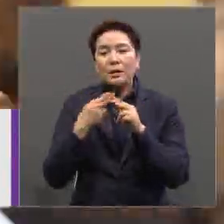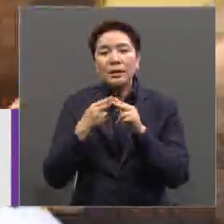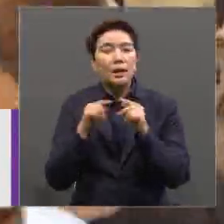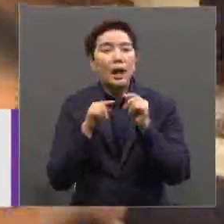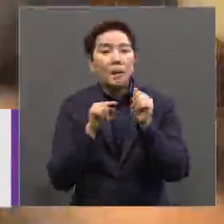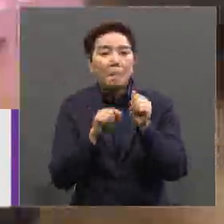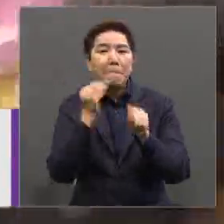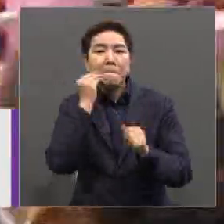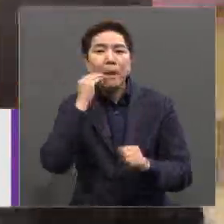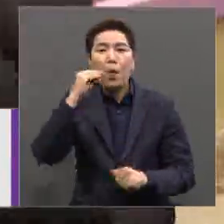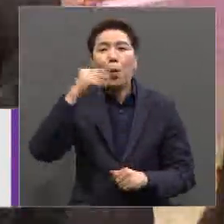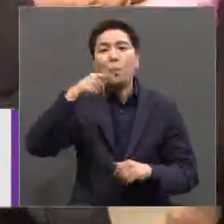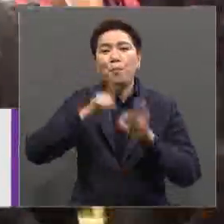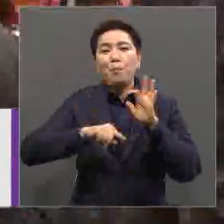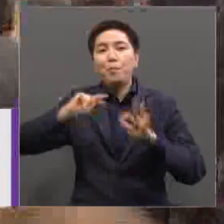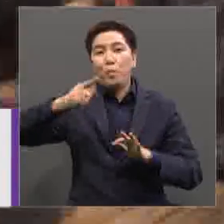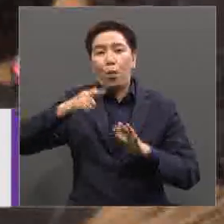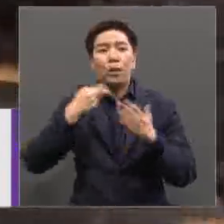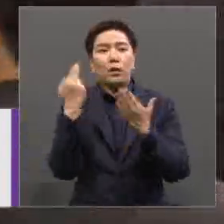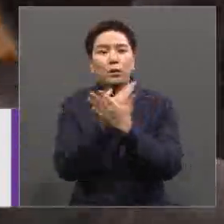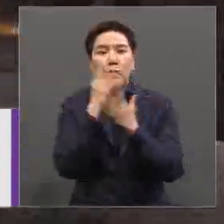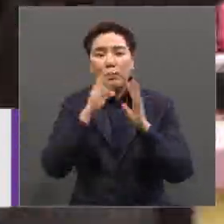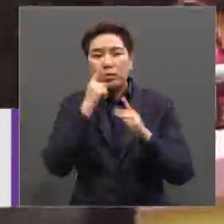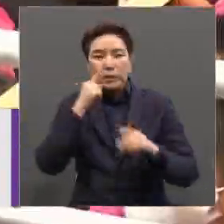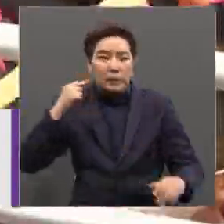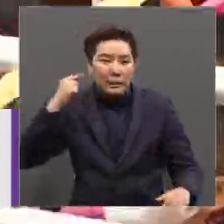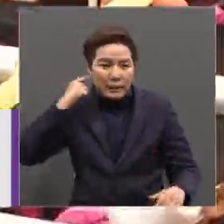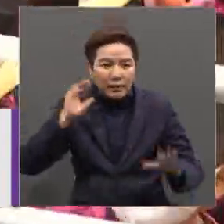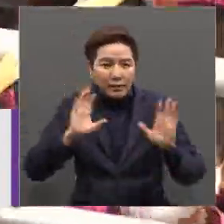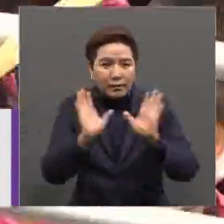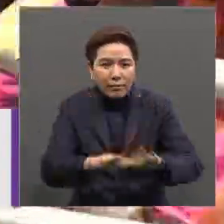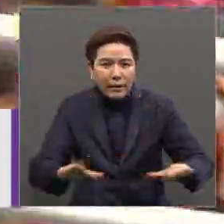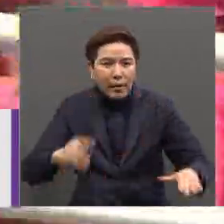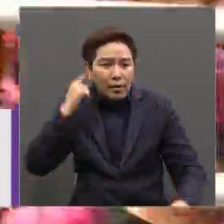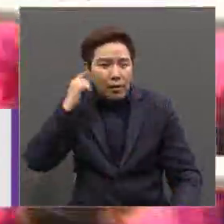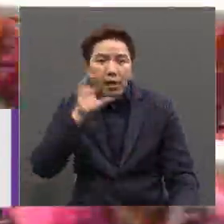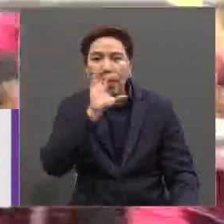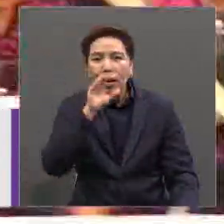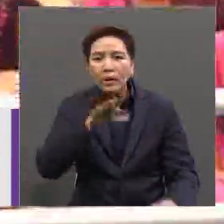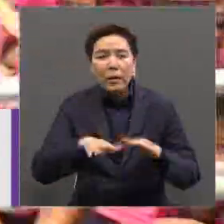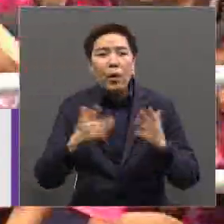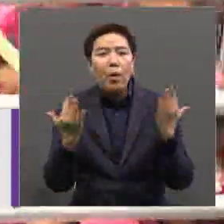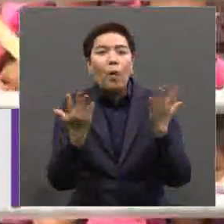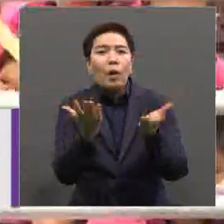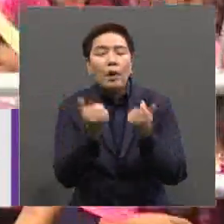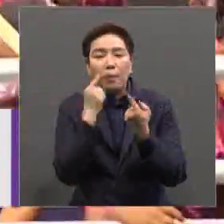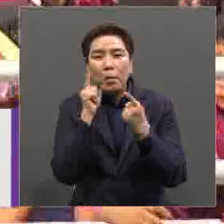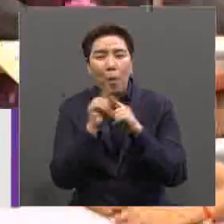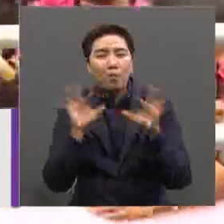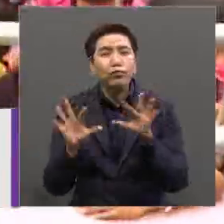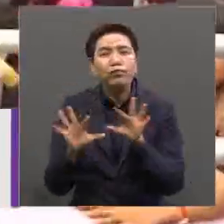ไพรอำเภอบ้านโป่งจังหวัดราชบุรีโอ้โหเนี่ยเสียงน้องๆ นะ พี่นึกว่าไปดูคอนเสิร์ต ใ